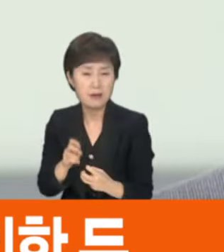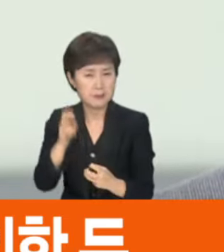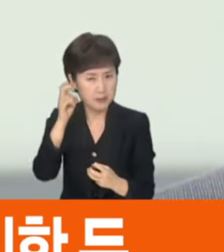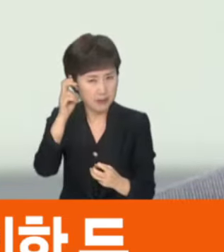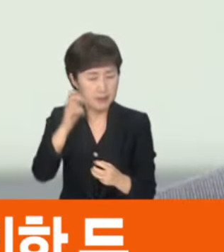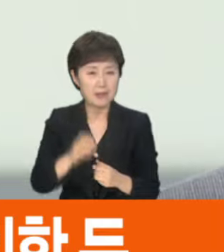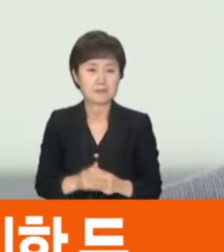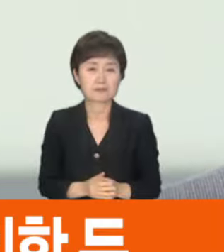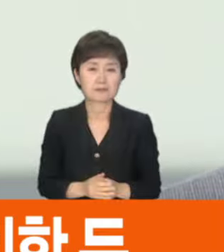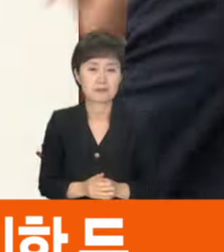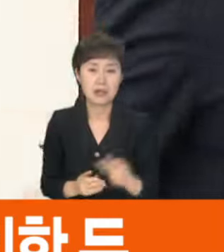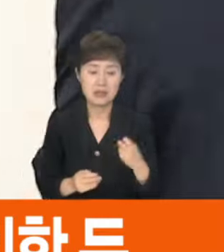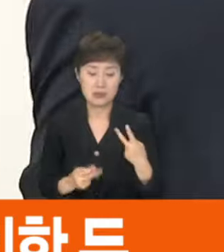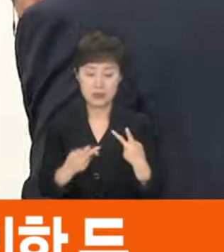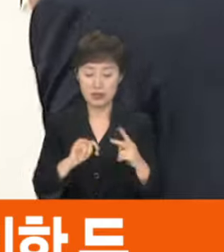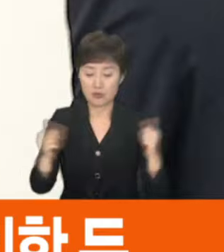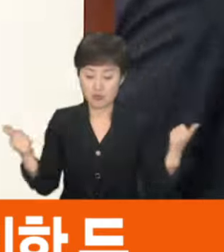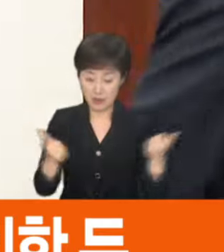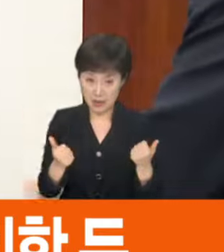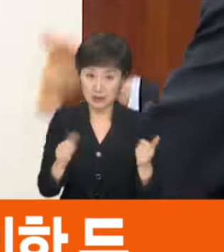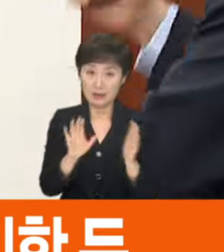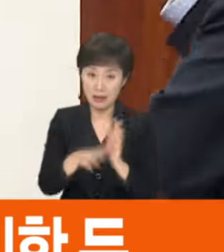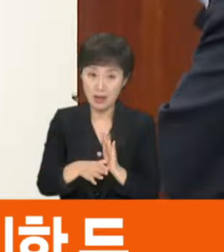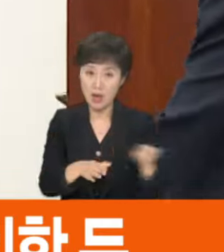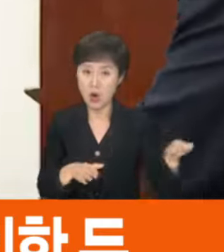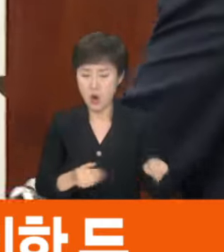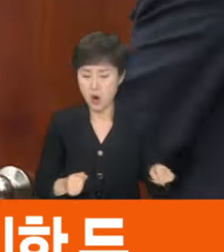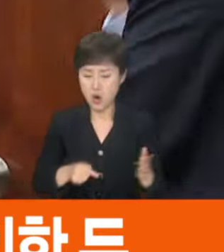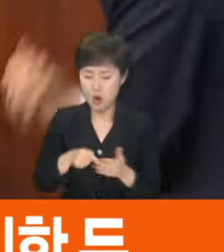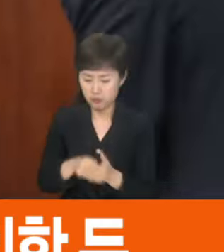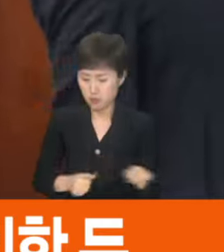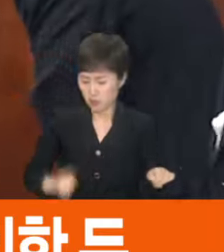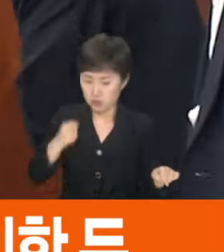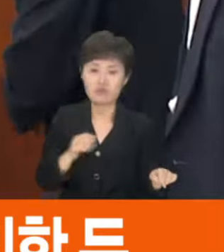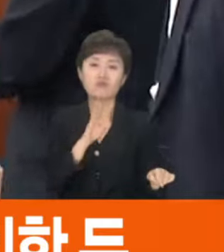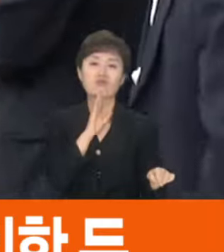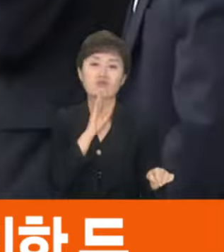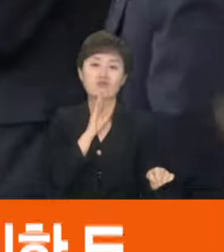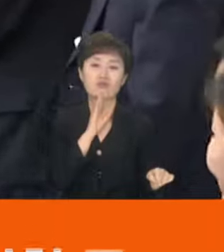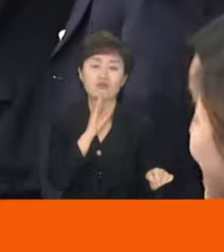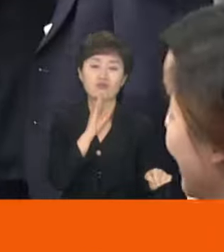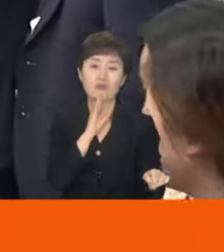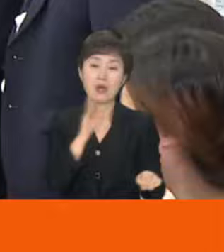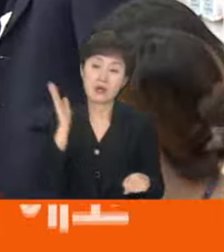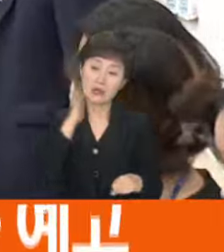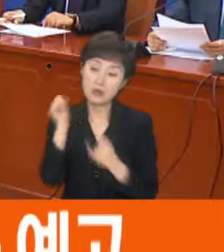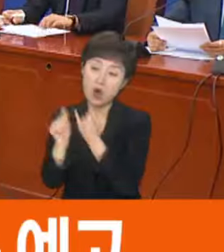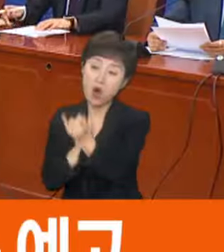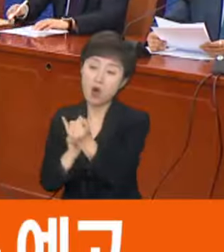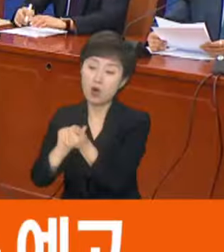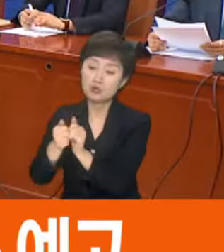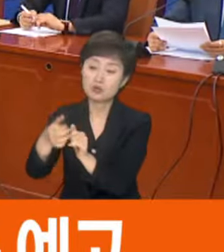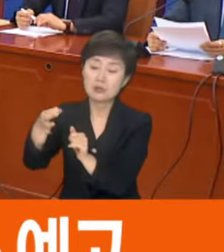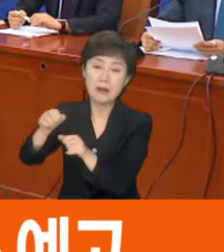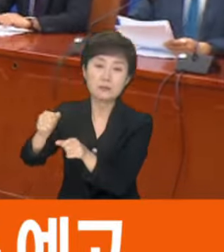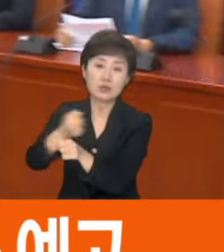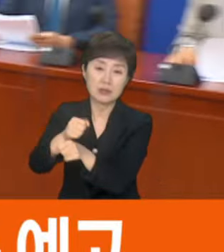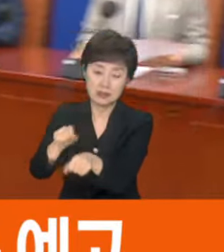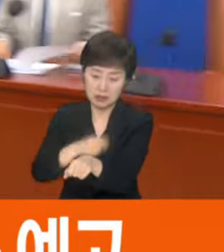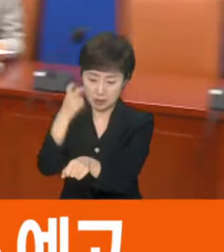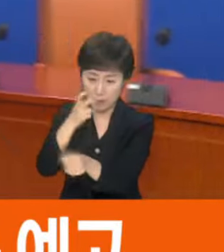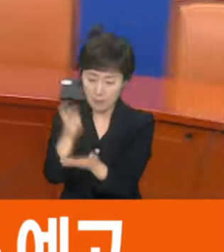주목됩니다. 22대 국회에서 민주당 공세 수위는 더 올라갈 걸로 보입니다. 김건희 여사 주가 조작 관련 특검법